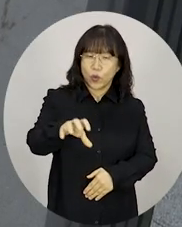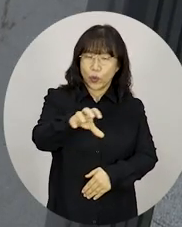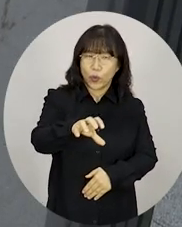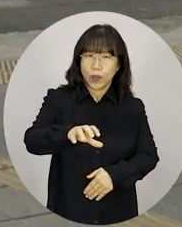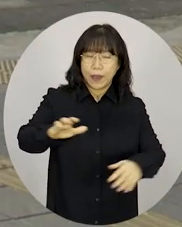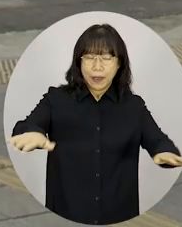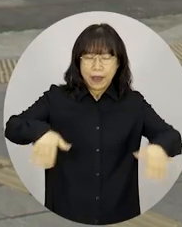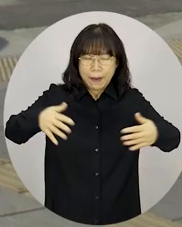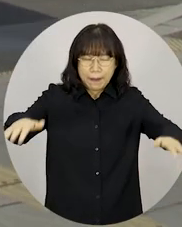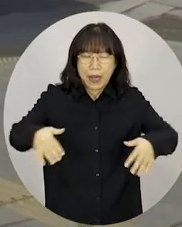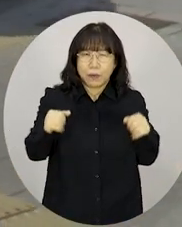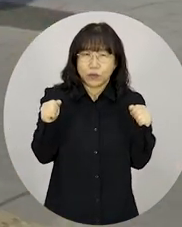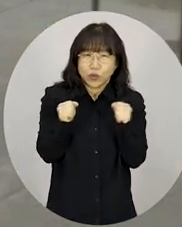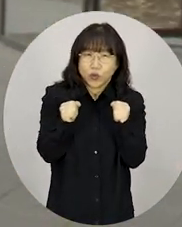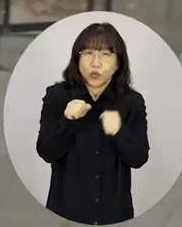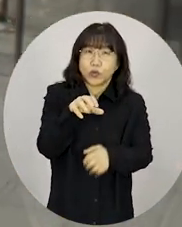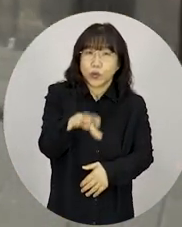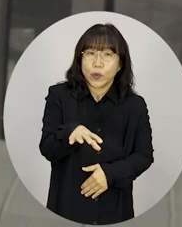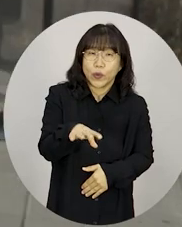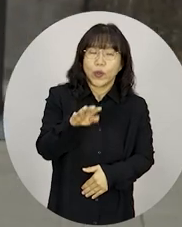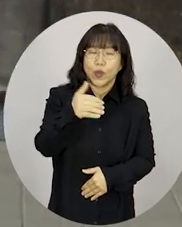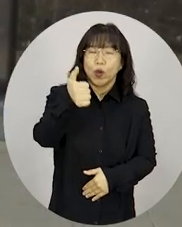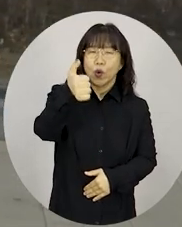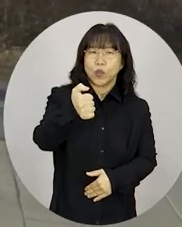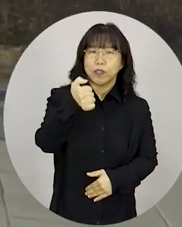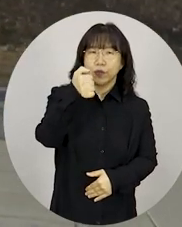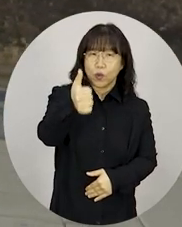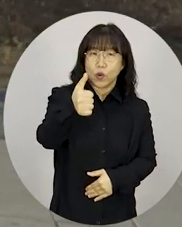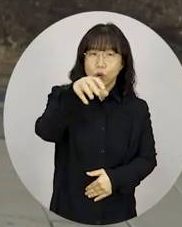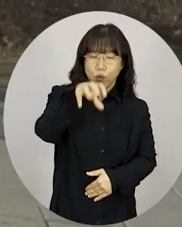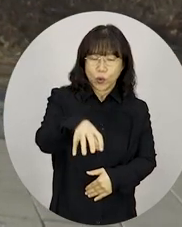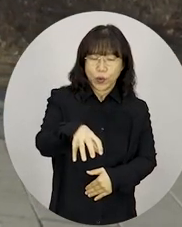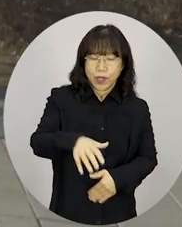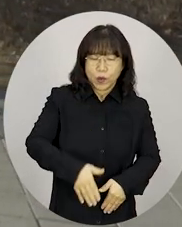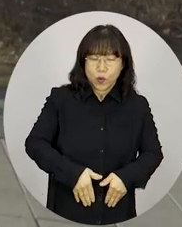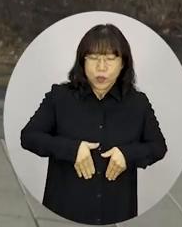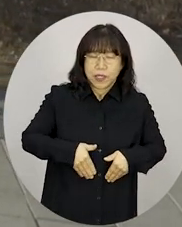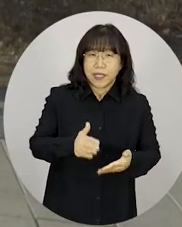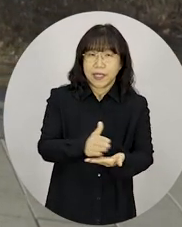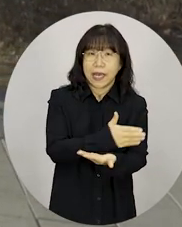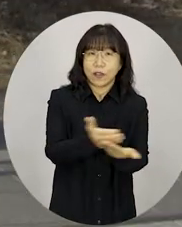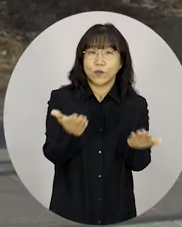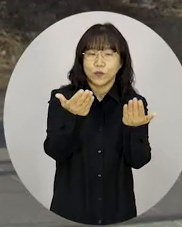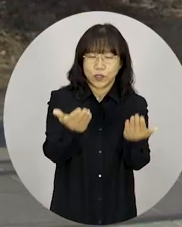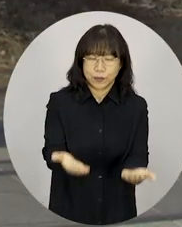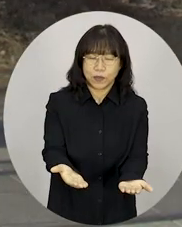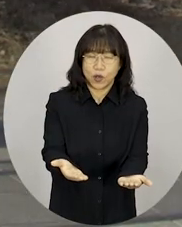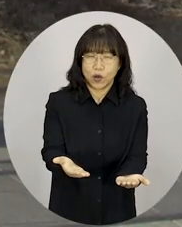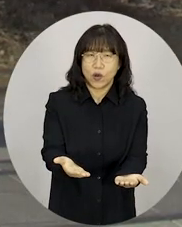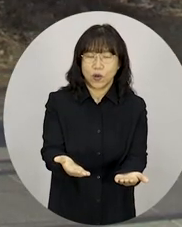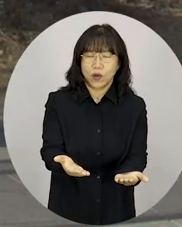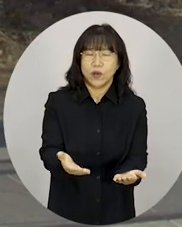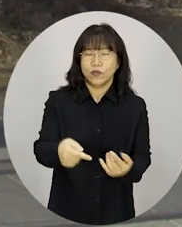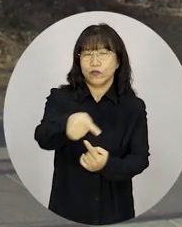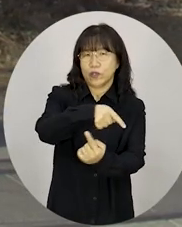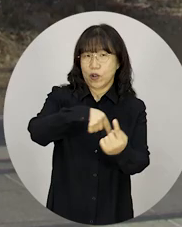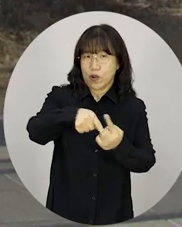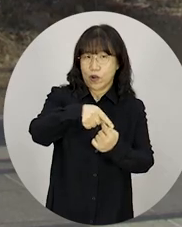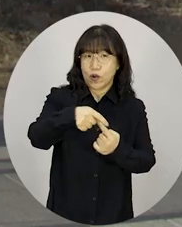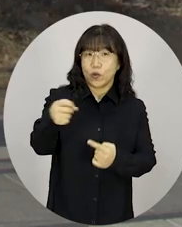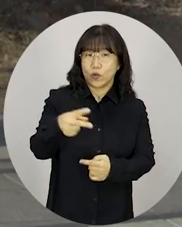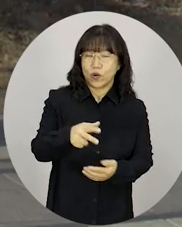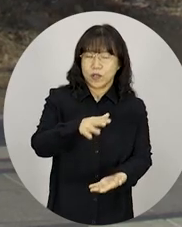교통섬을 비롯한 바람에 노출된 10곳 등 모두 55곳에 온기 나눔 쉼터를 운영합니다. 온기